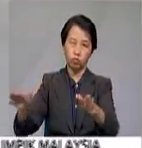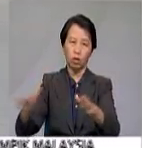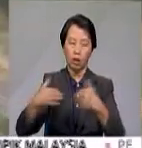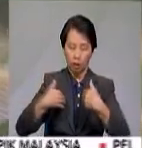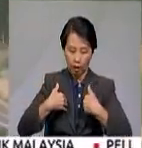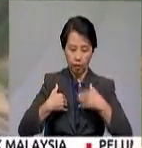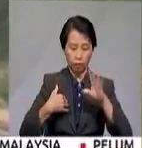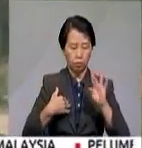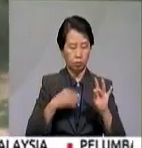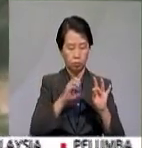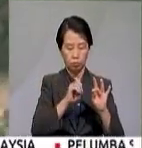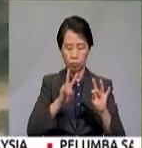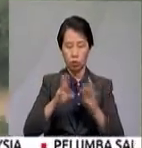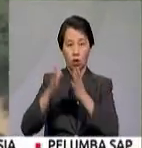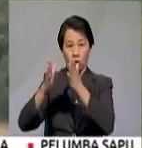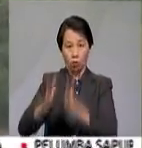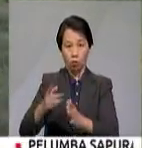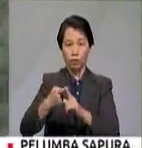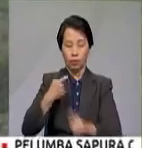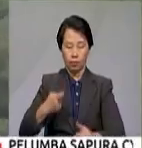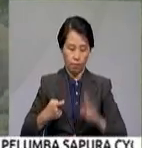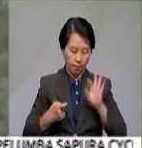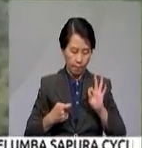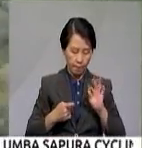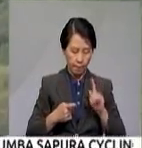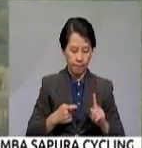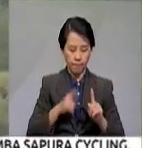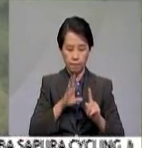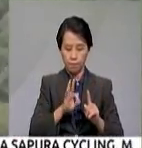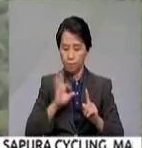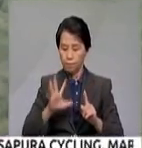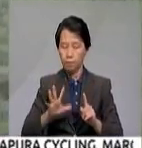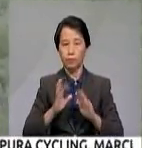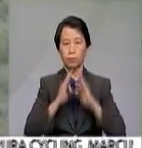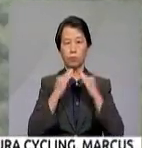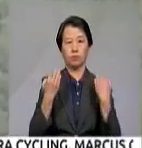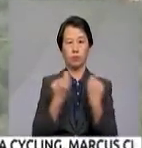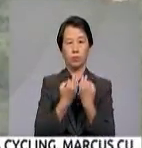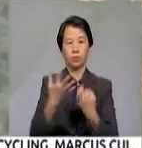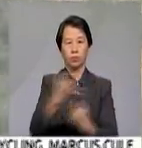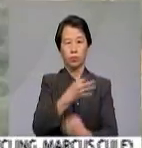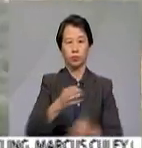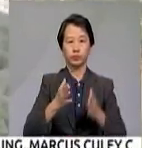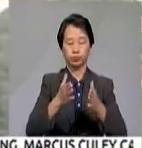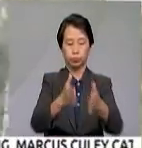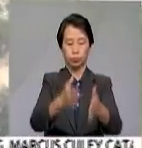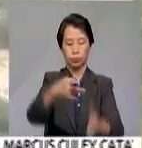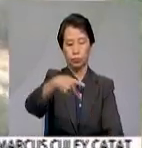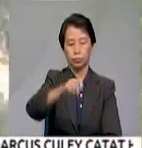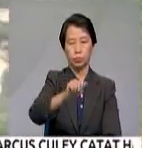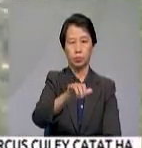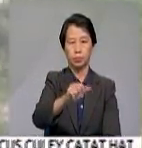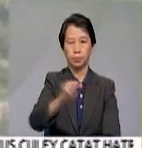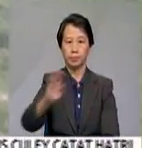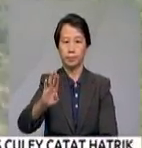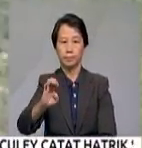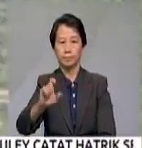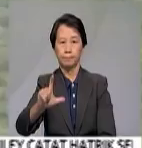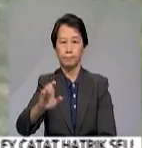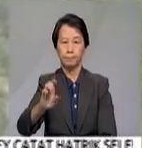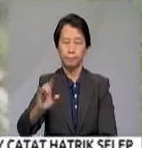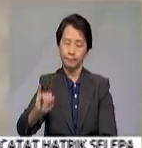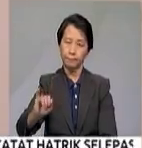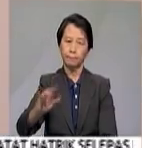menempatkan 802 penduduk daripada 195 keluarga. Sementara itu, Jalan Paya Balai Badang dan